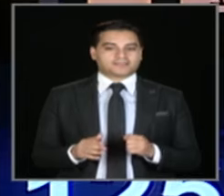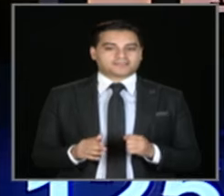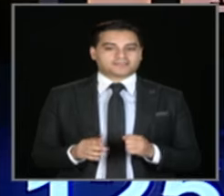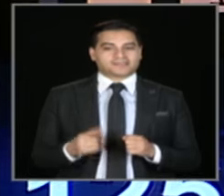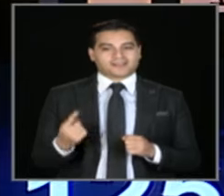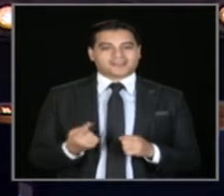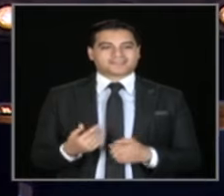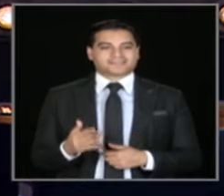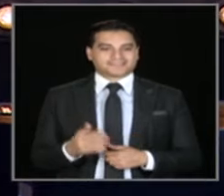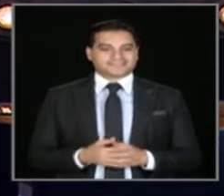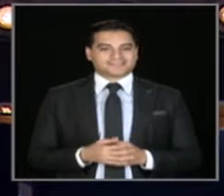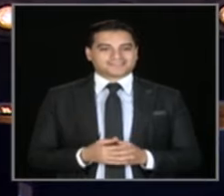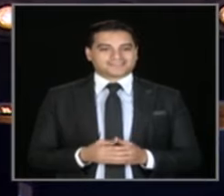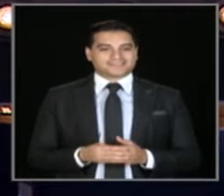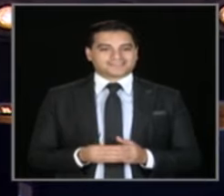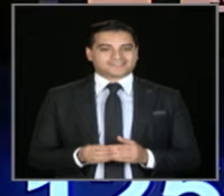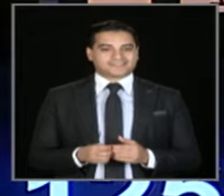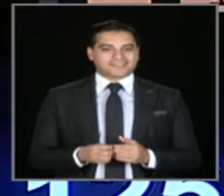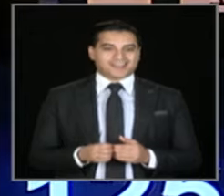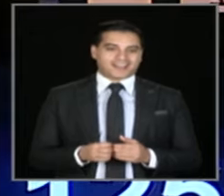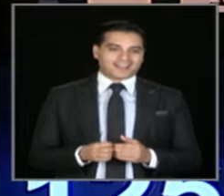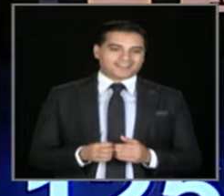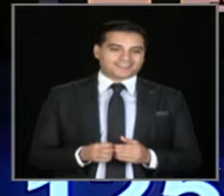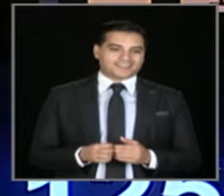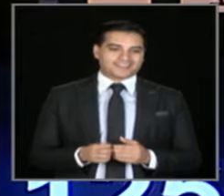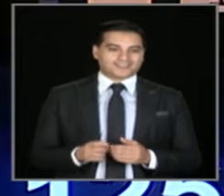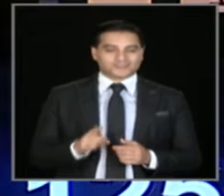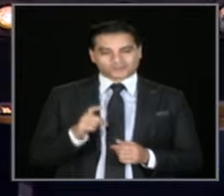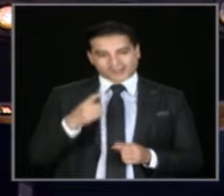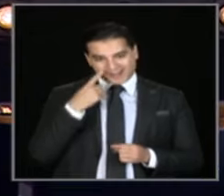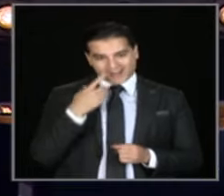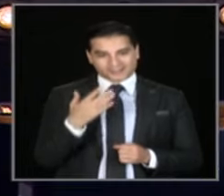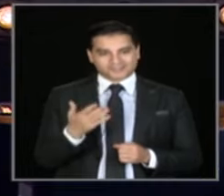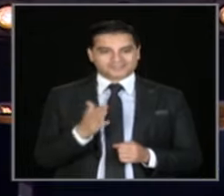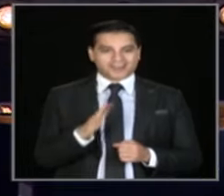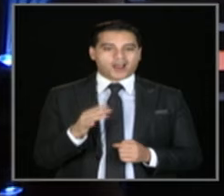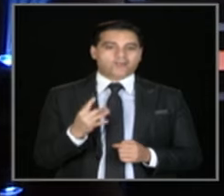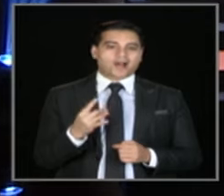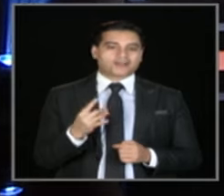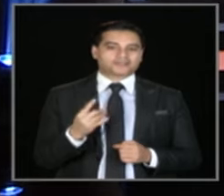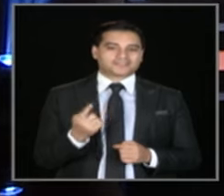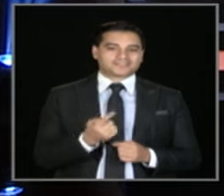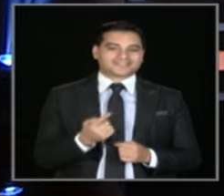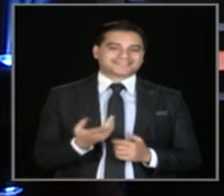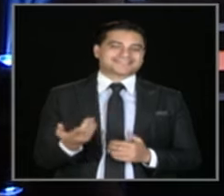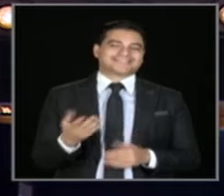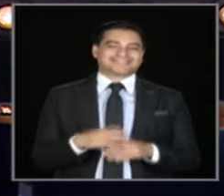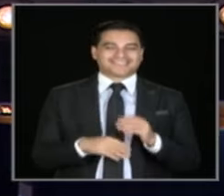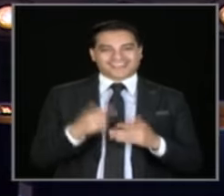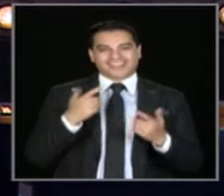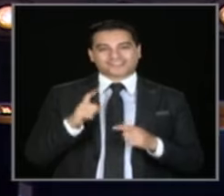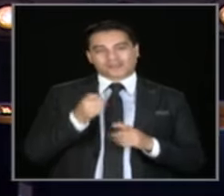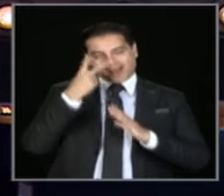برضه. بلاش. تمام، ممكن نشوف السؤال الاول. نغير السؤال او نخليه ب10 نقط. ممكن.